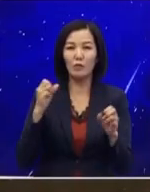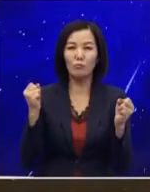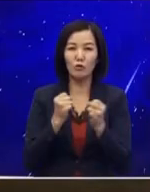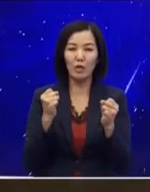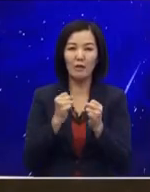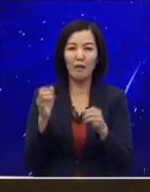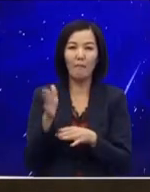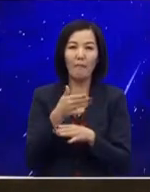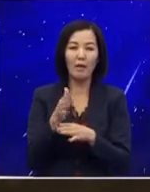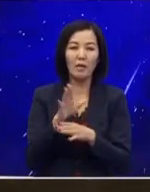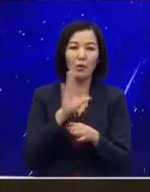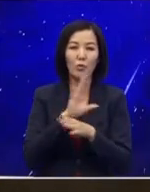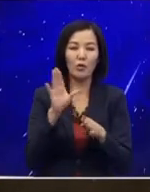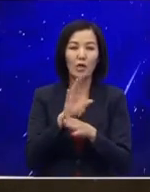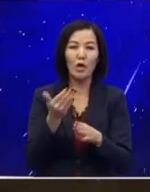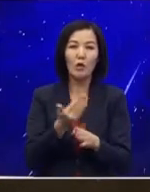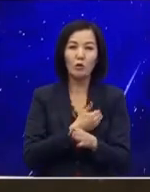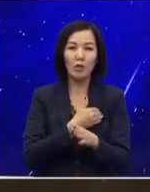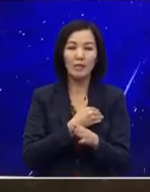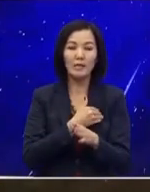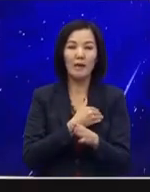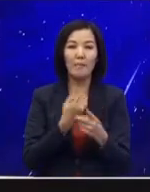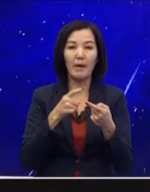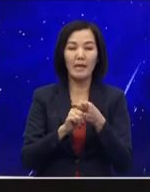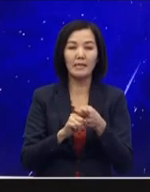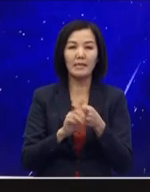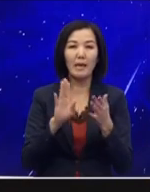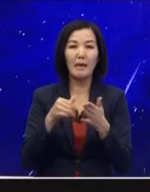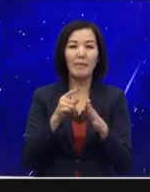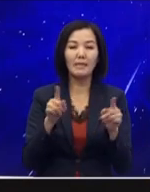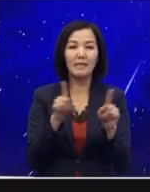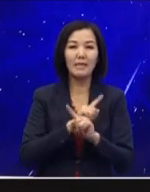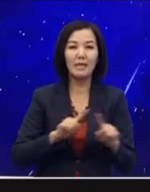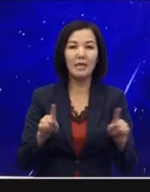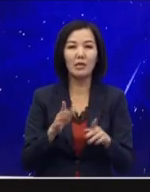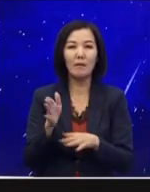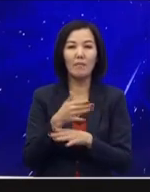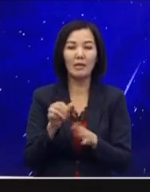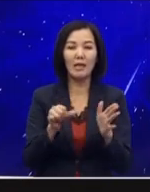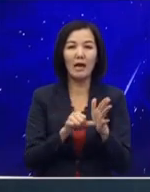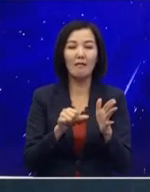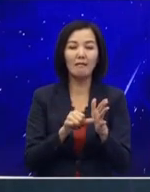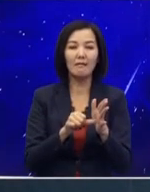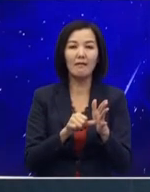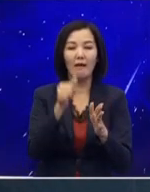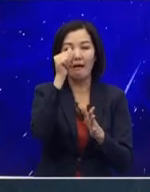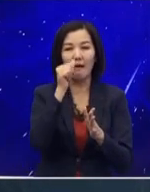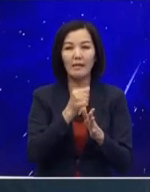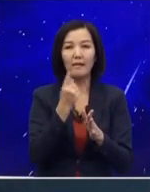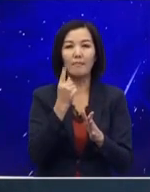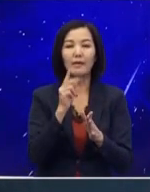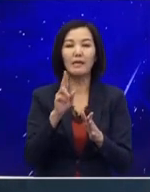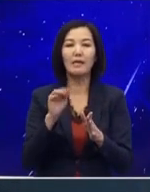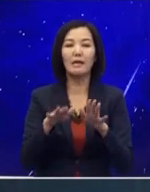алады, барлығы сұранысқа байланысты дейді технолог мамандар. Бас ерекшелігі мұнда балық 6 айда шабақ күйінен біргелілік